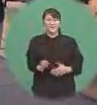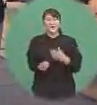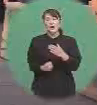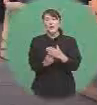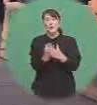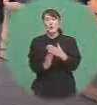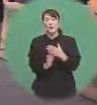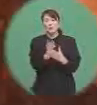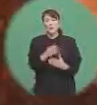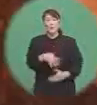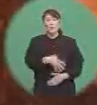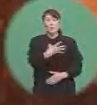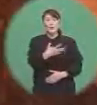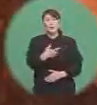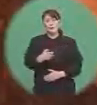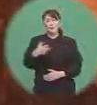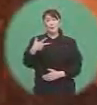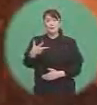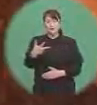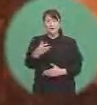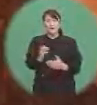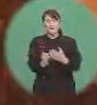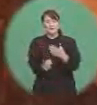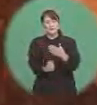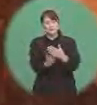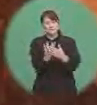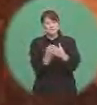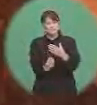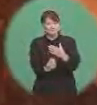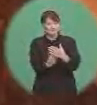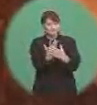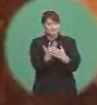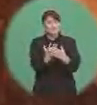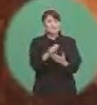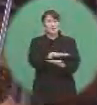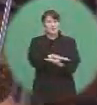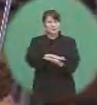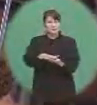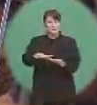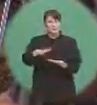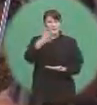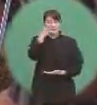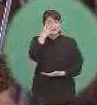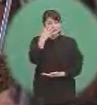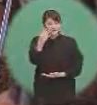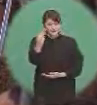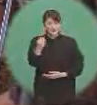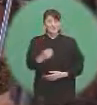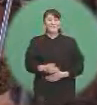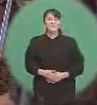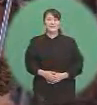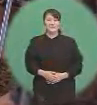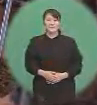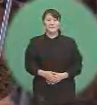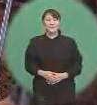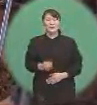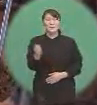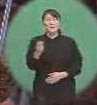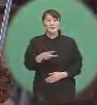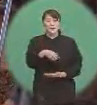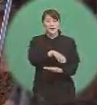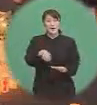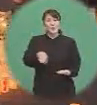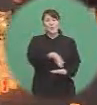467個の灯籠に鎮魂の明かりが灯され、幻想的な雰囲気に包まれました。